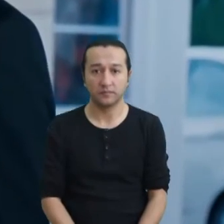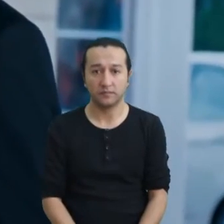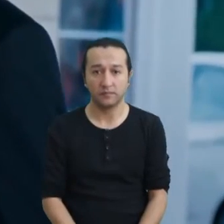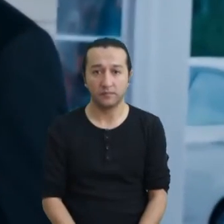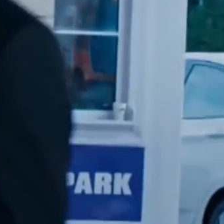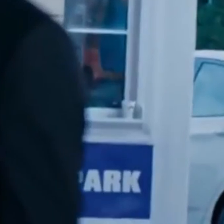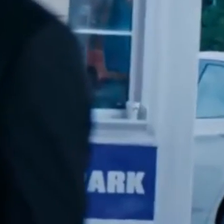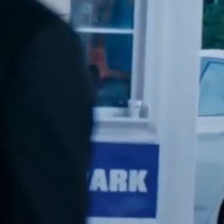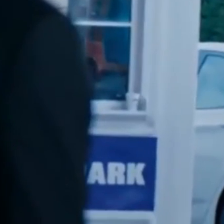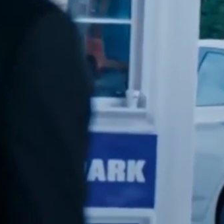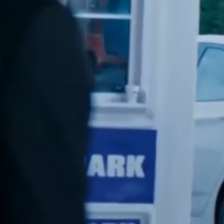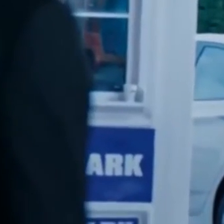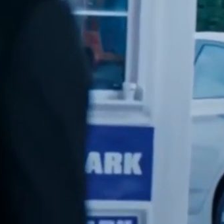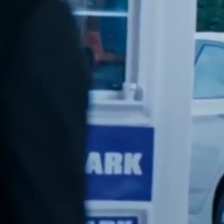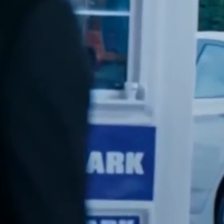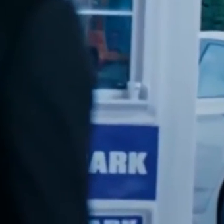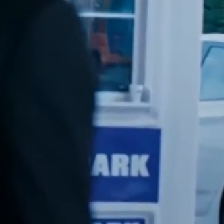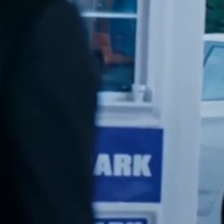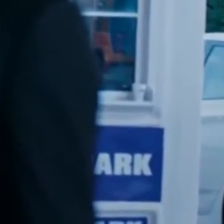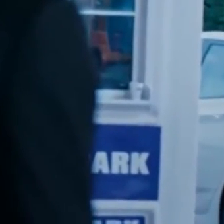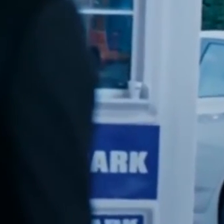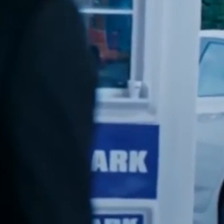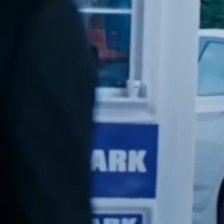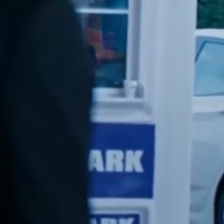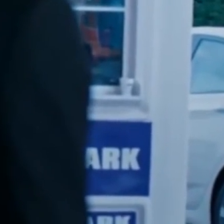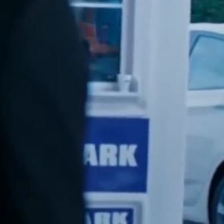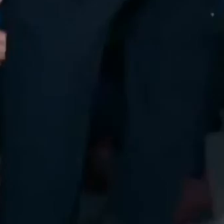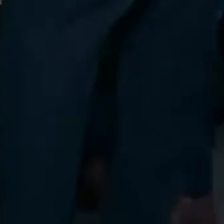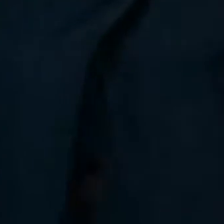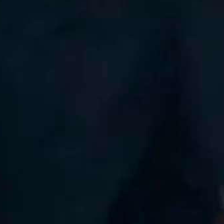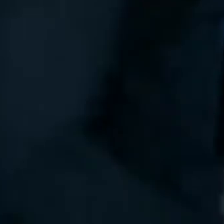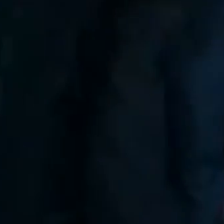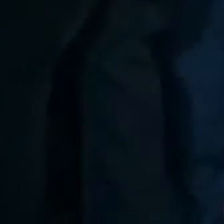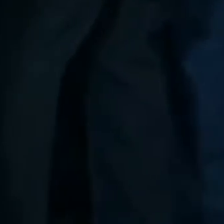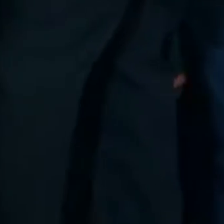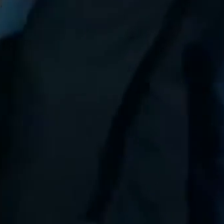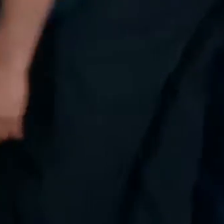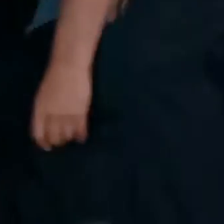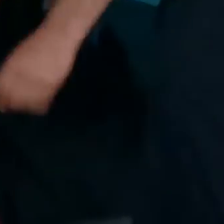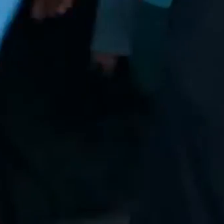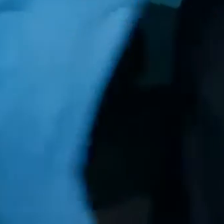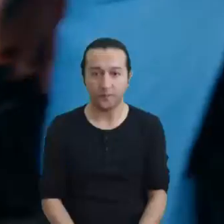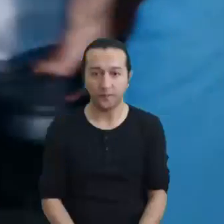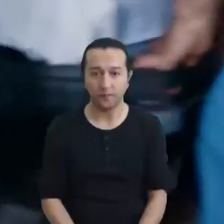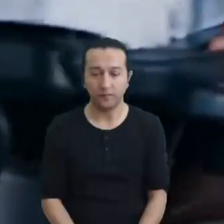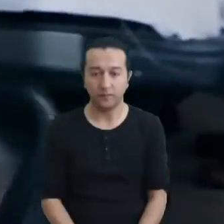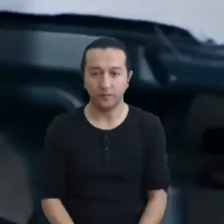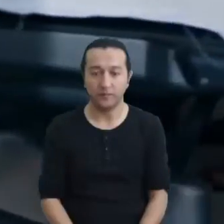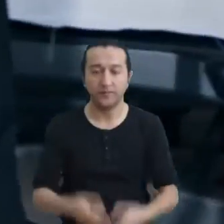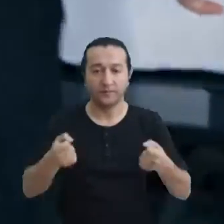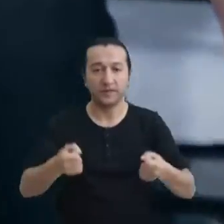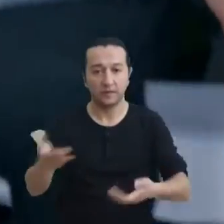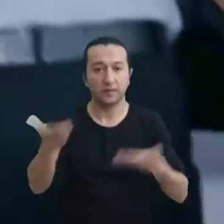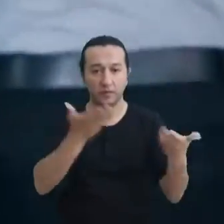Takım elbiseli korumalardan biri başıyla diğerine bir işaret verdi. Diğeri yerine geri gidiyor. Hemşire de gelmiş. Sedyeye